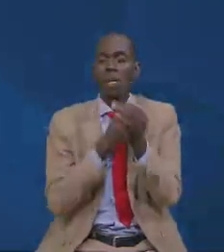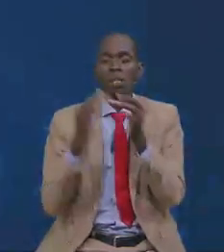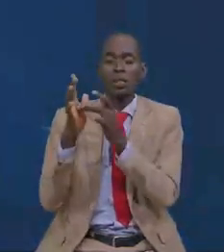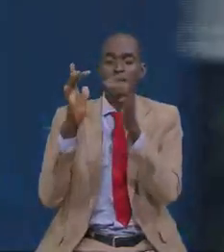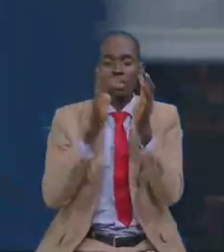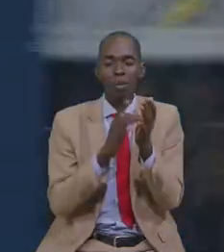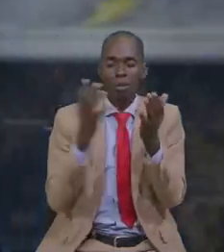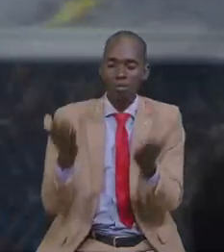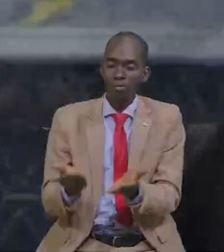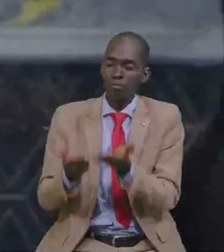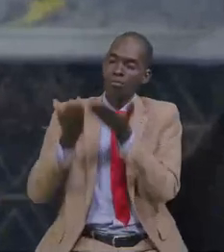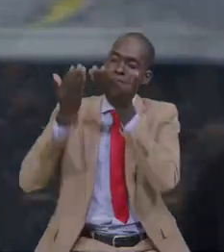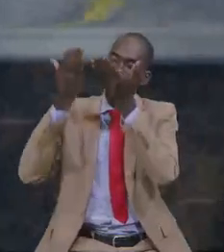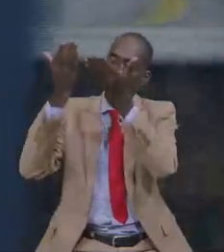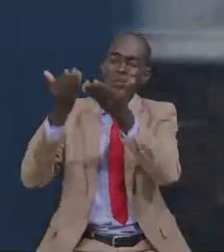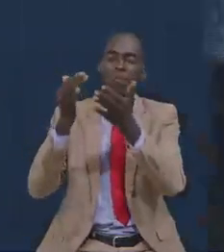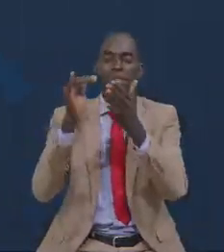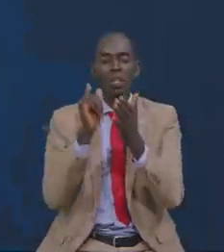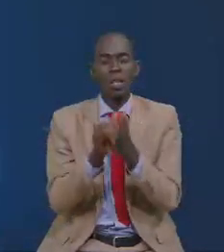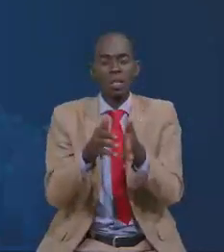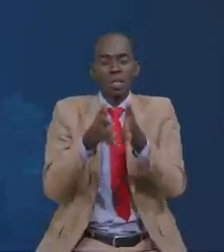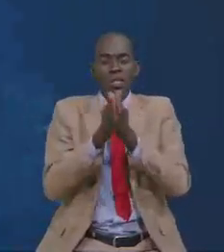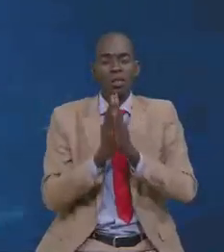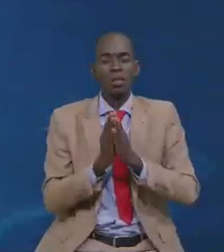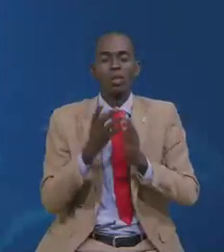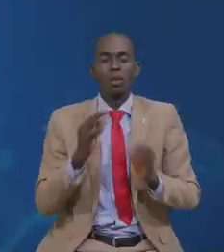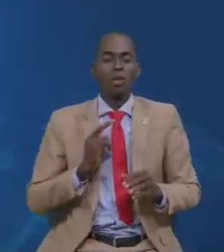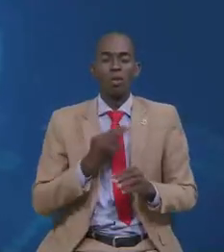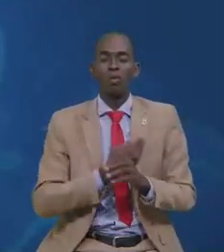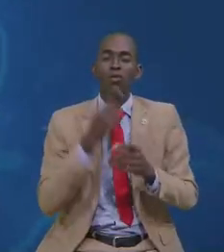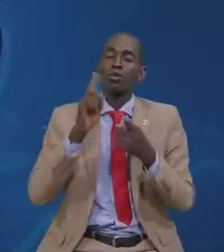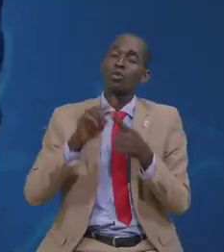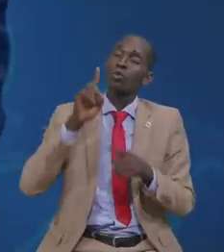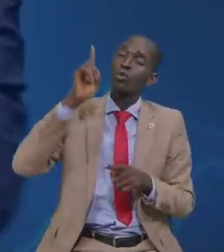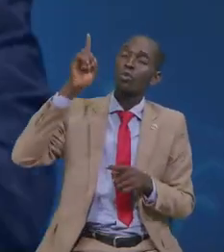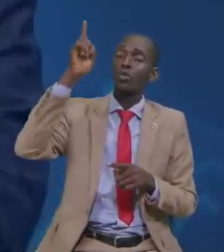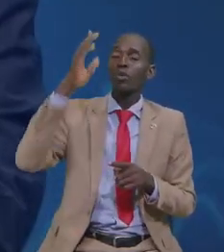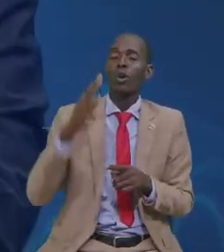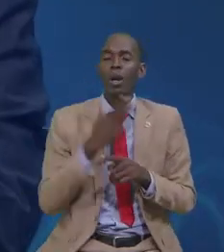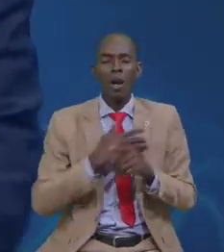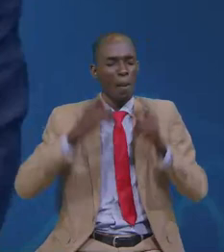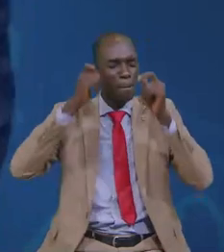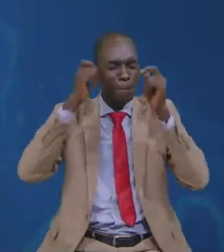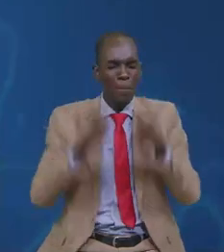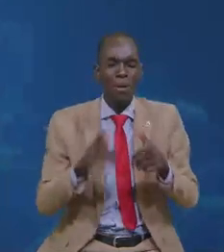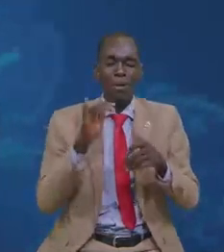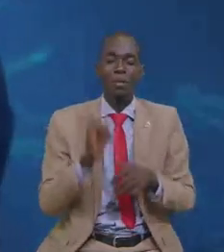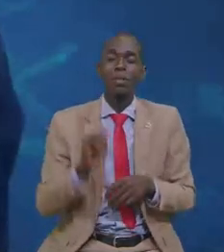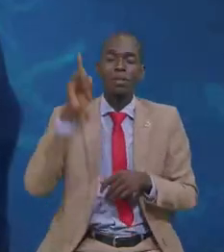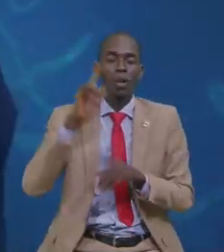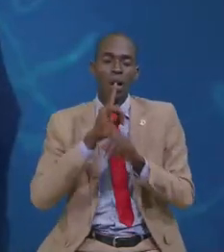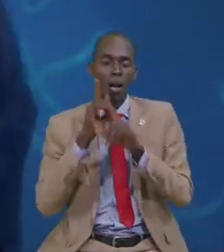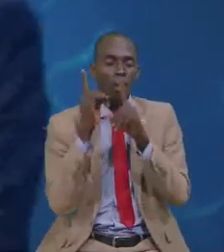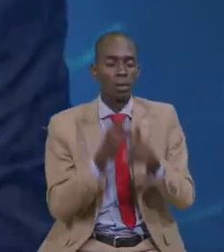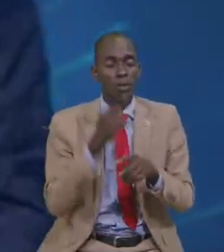de Jésus et Jésus soumet cette requête au Père. Et en